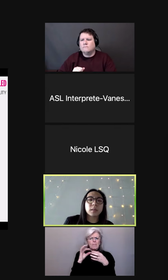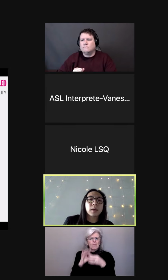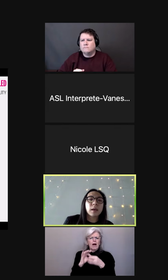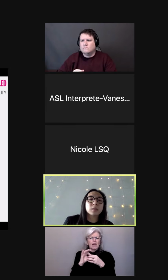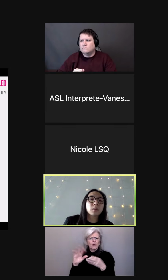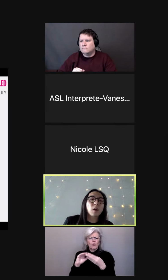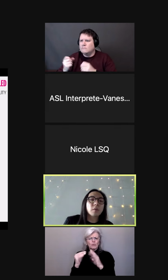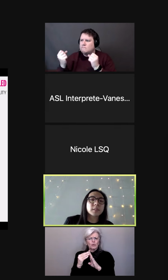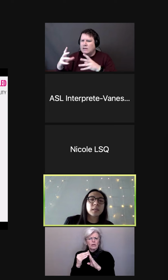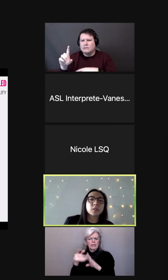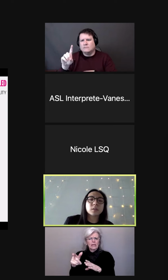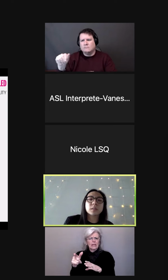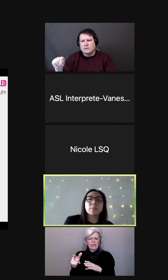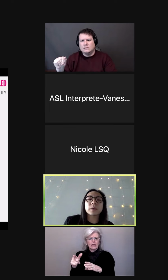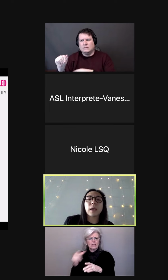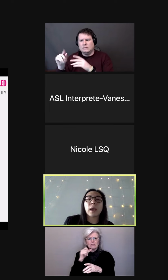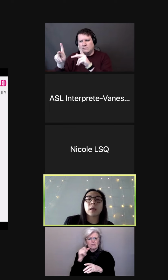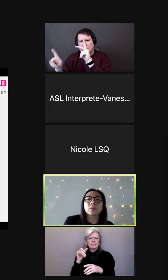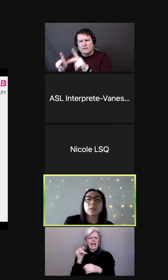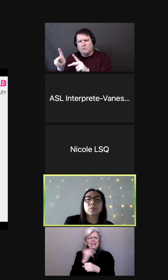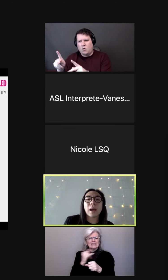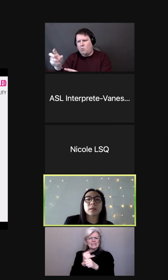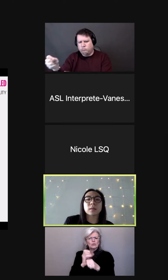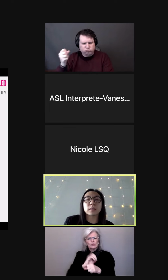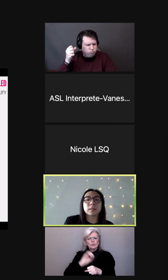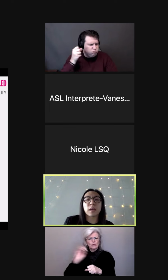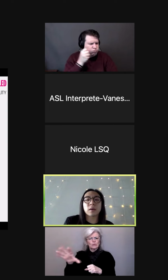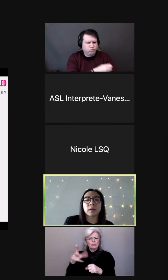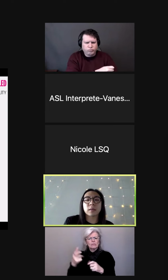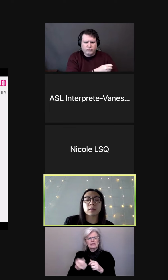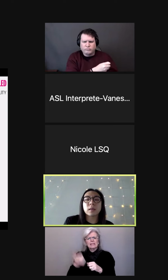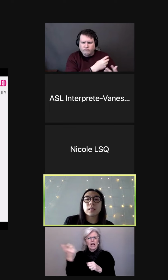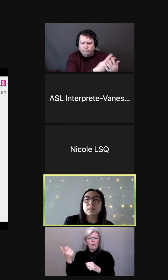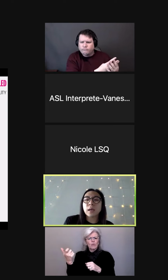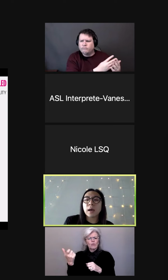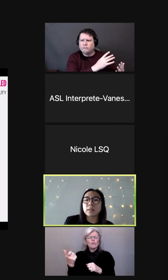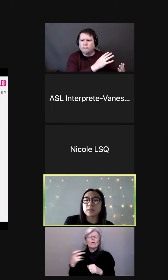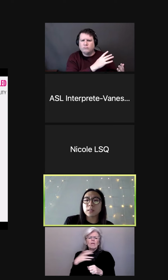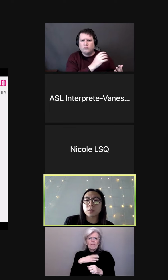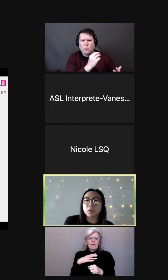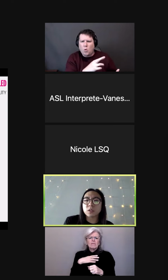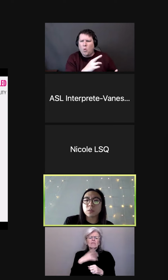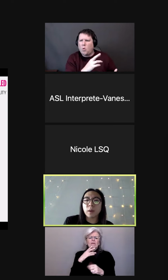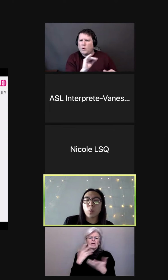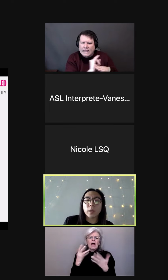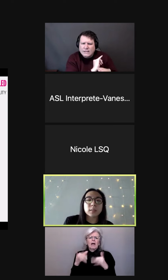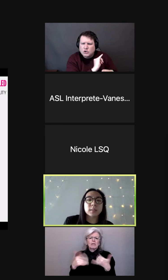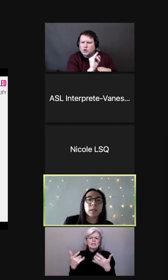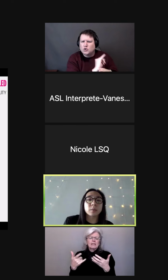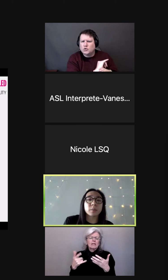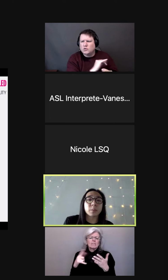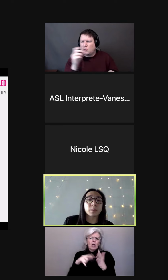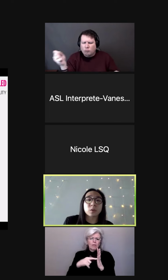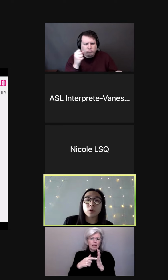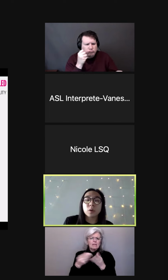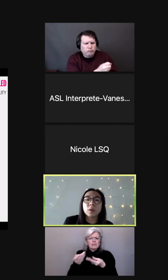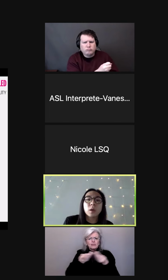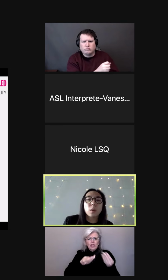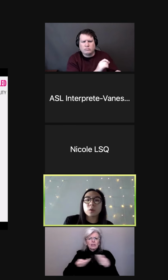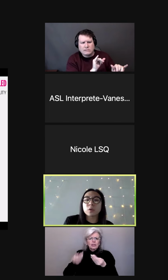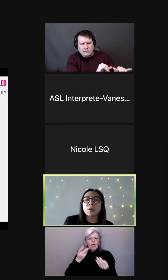communauté étaient institutionalisés et exclus. Il y a des conversations qui ont débuté pour